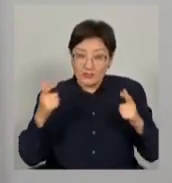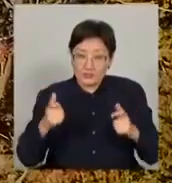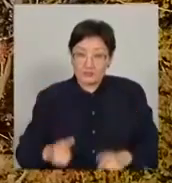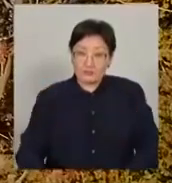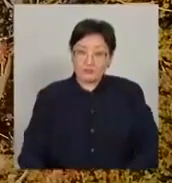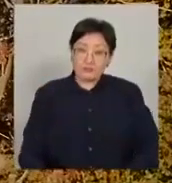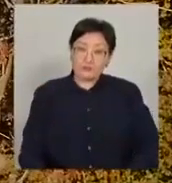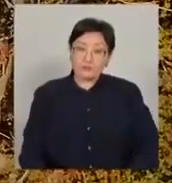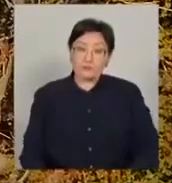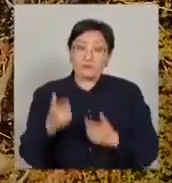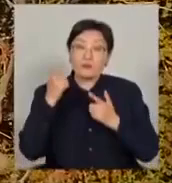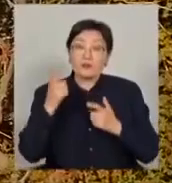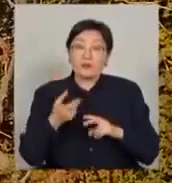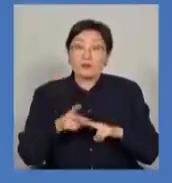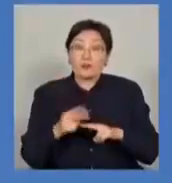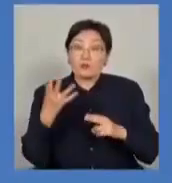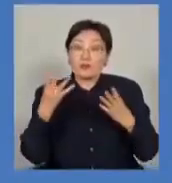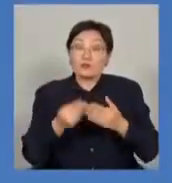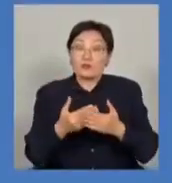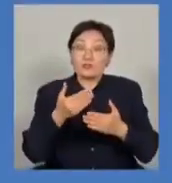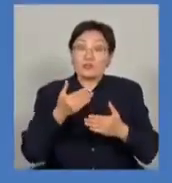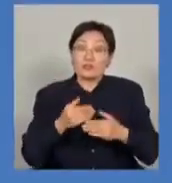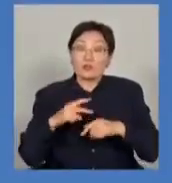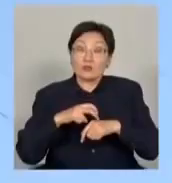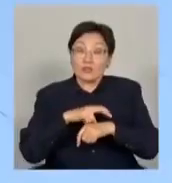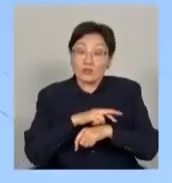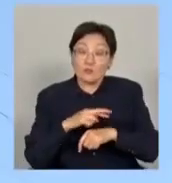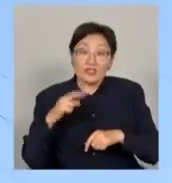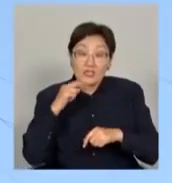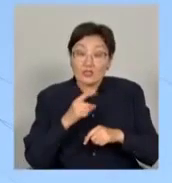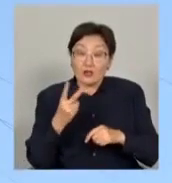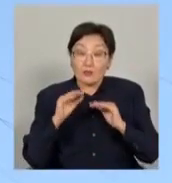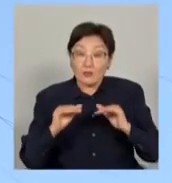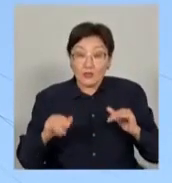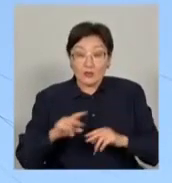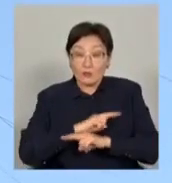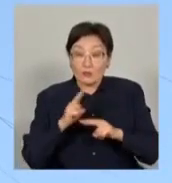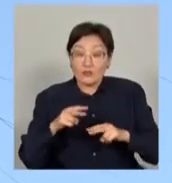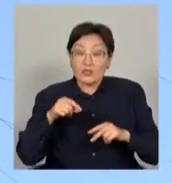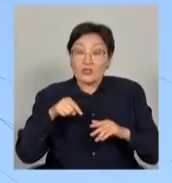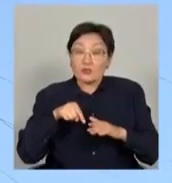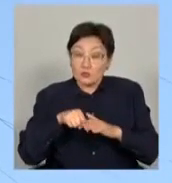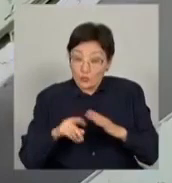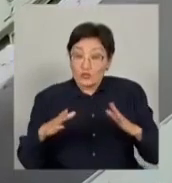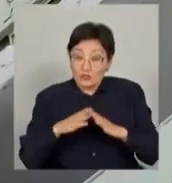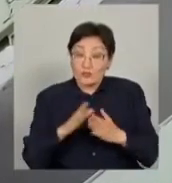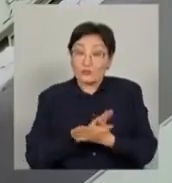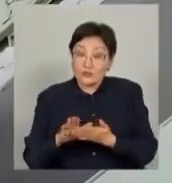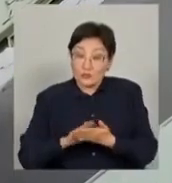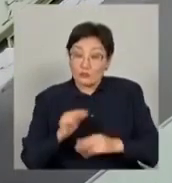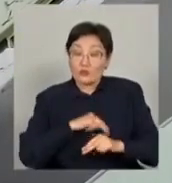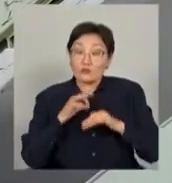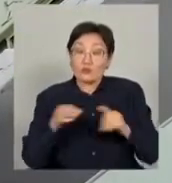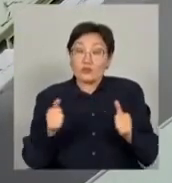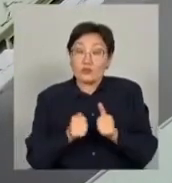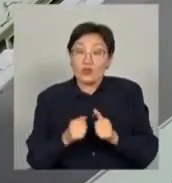ескертеміз. Естеріңізге сала кетейік, осыдан 5 күн бұрын қандалауынан 2 бала көз жұмған еді. Пәтерінде жәндіктерді залалсыздандырған көрші жоғары